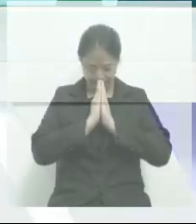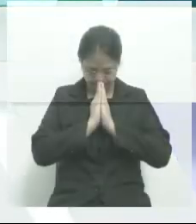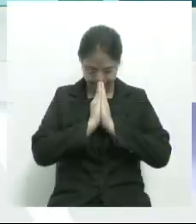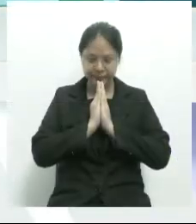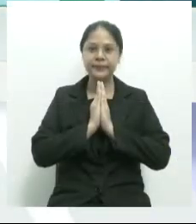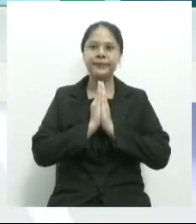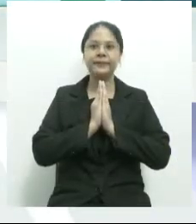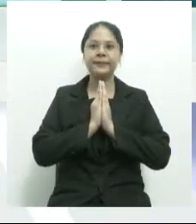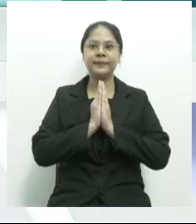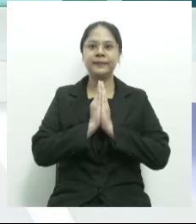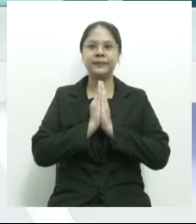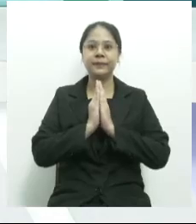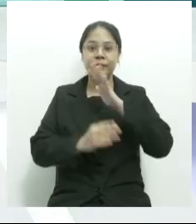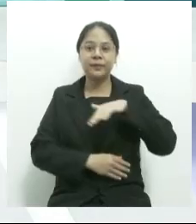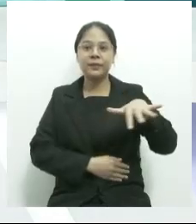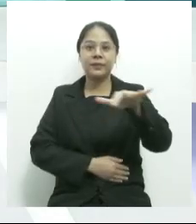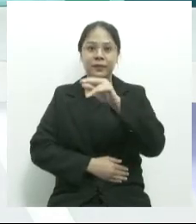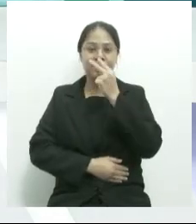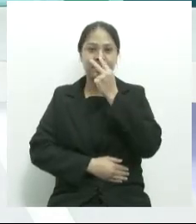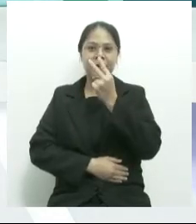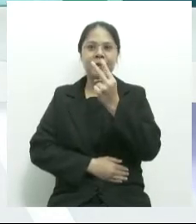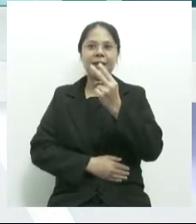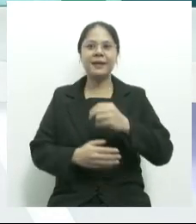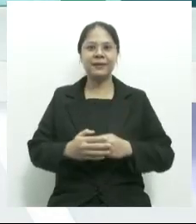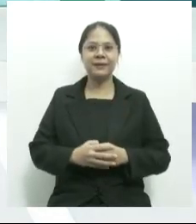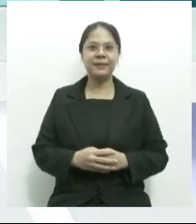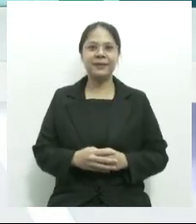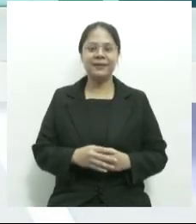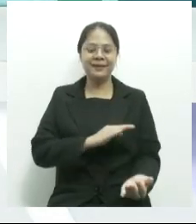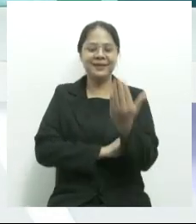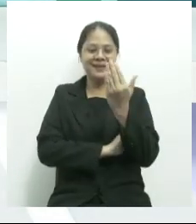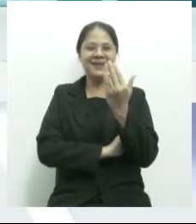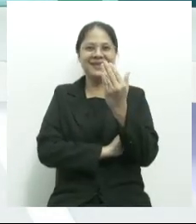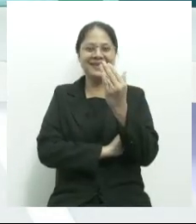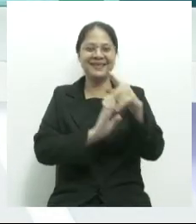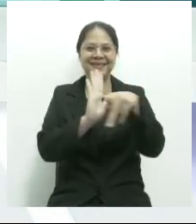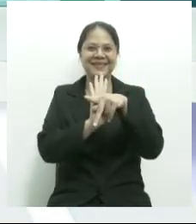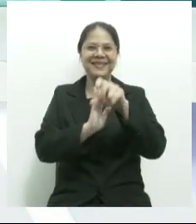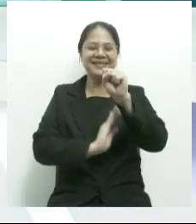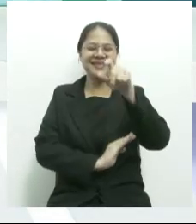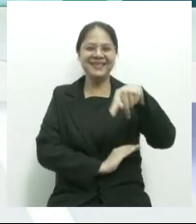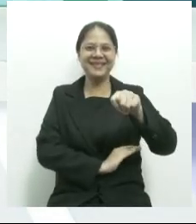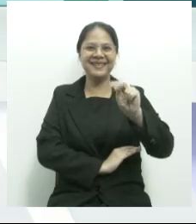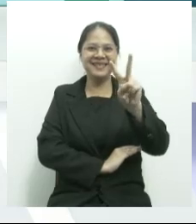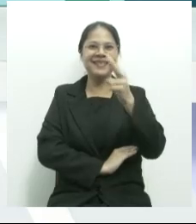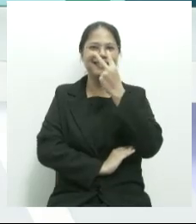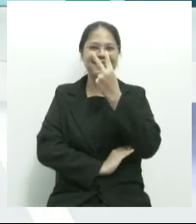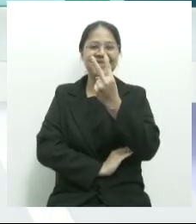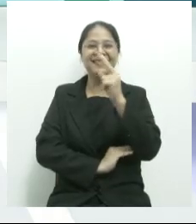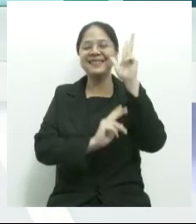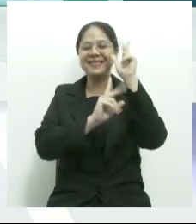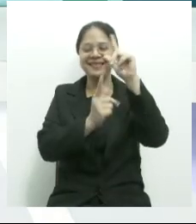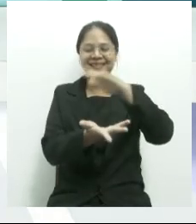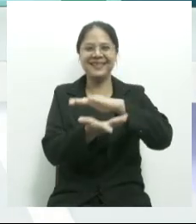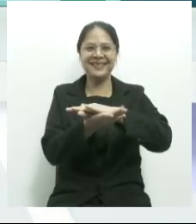สวัสดีค่ะ สวัสดีครับคุณผู้ชมครับขอต้อนรับทุกท่านนะครับเข้าสู่รายการพฤหัสเช้าข่าวสพฐครับและสำหรับในช่วงนี้นะครับเป็นช่วงของเรื่องเล่าข่าวโรงเ